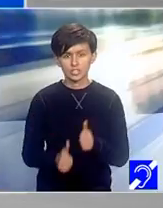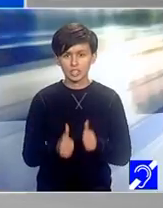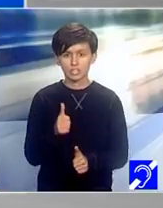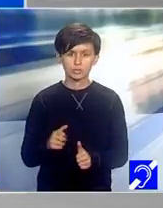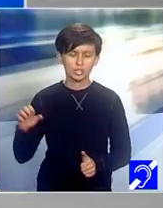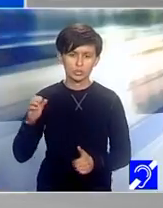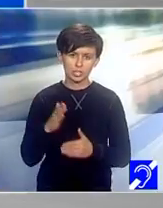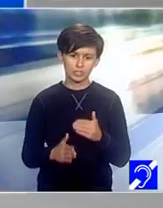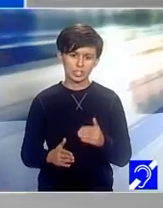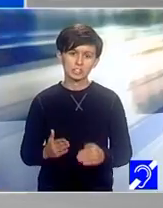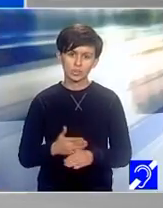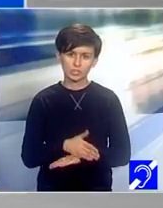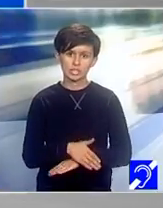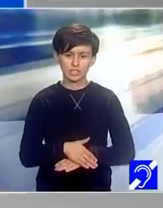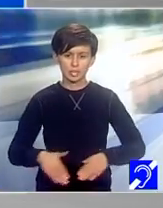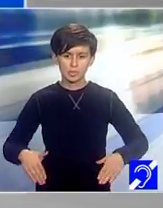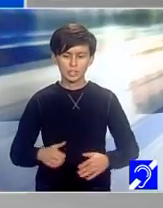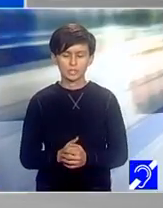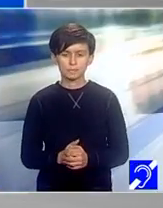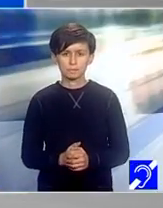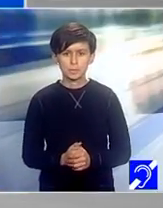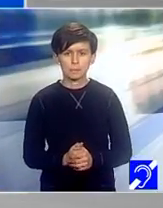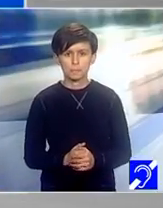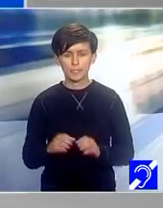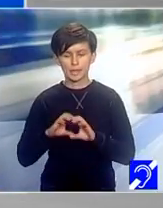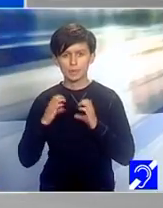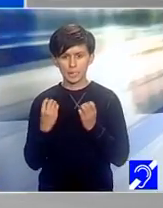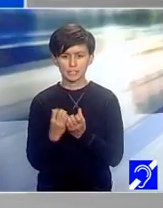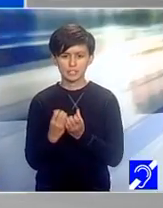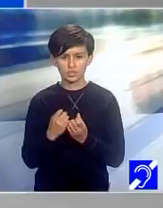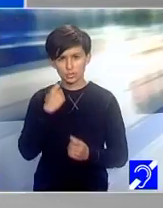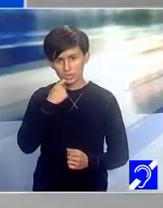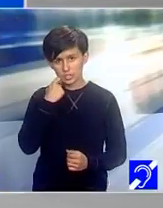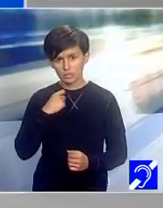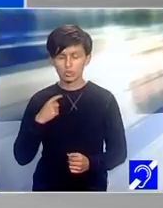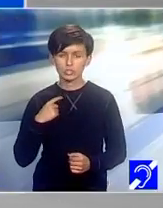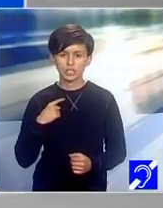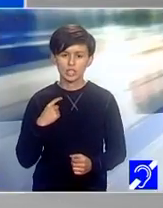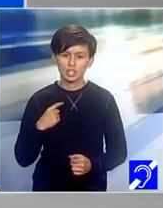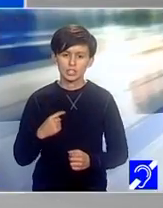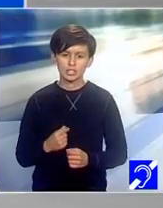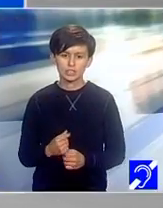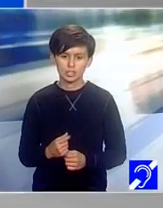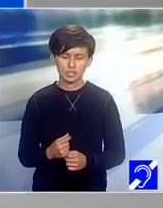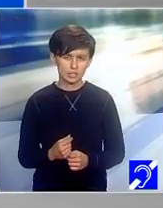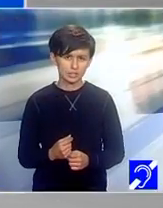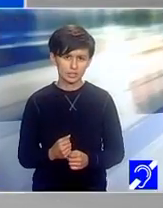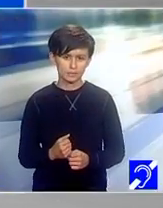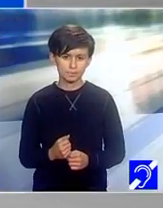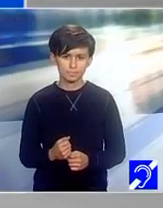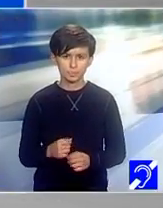măcar să intre la baraj. Pe stadionul Dr. Constantin Rădulescu din Cluj-Napoca se află acum domnul Sandu